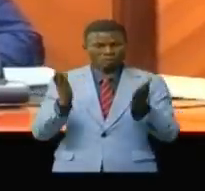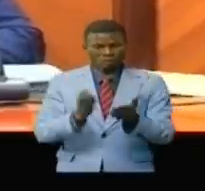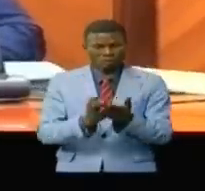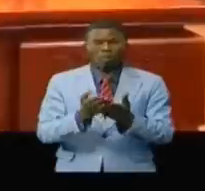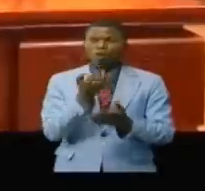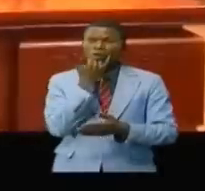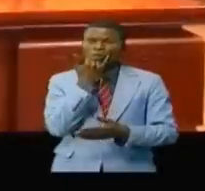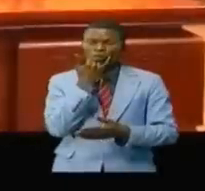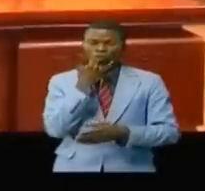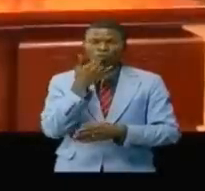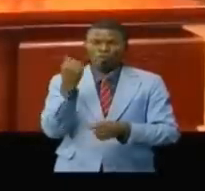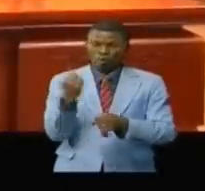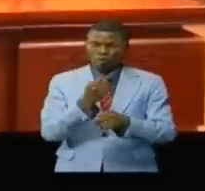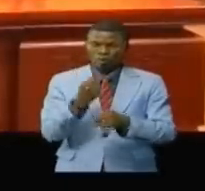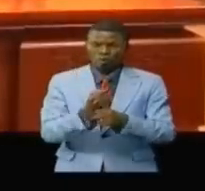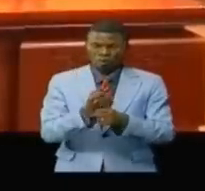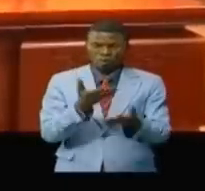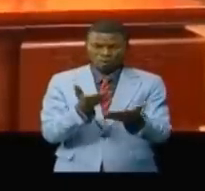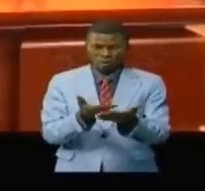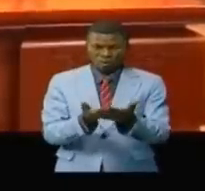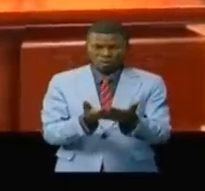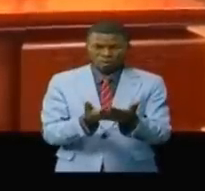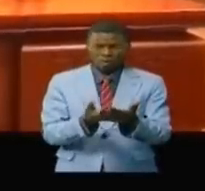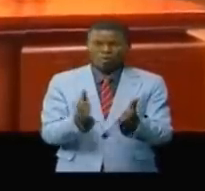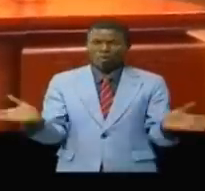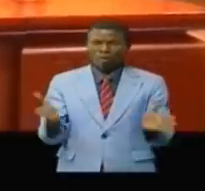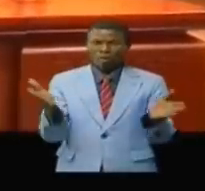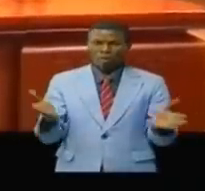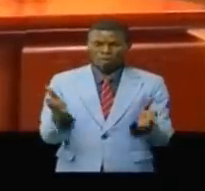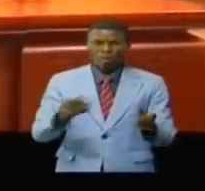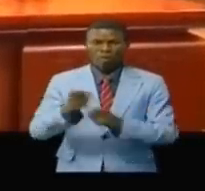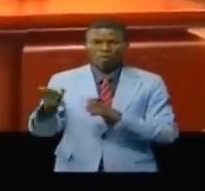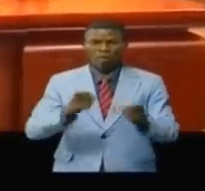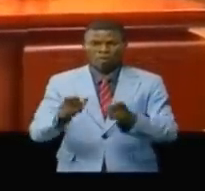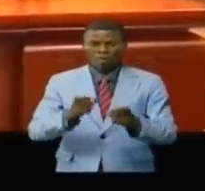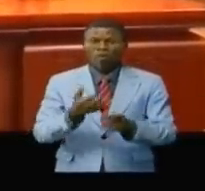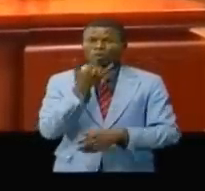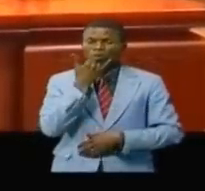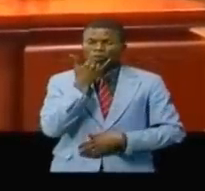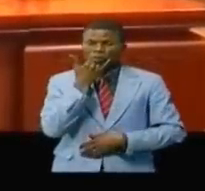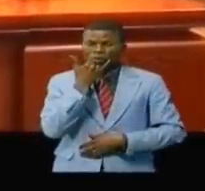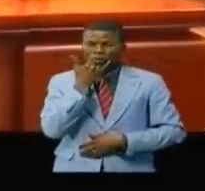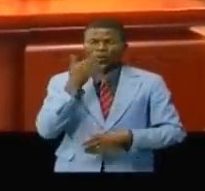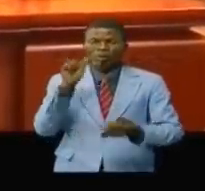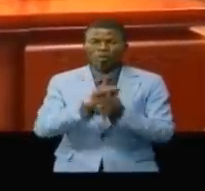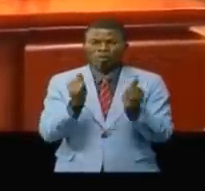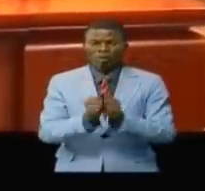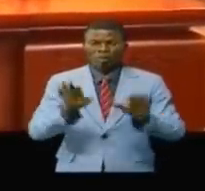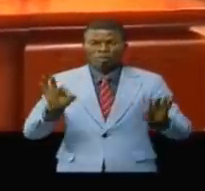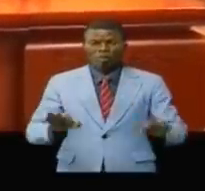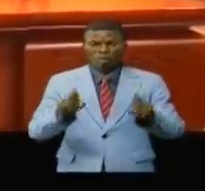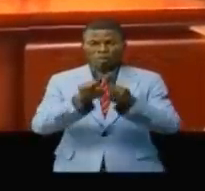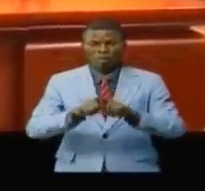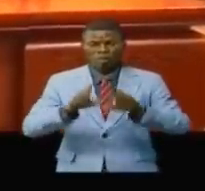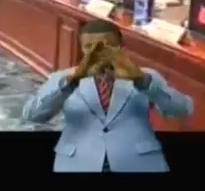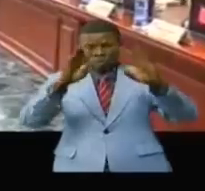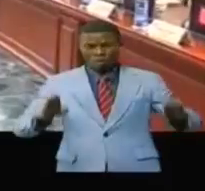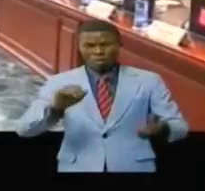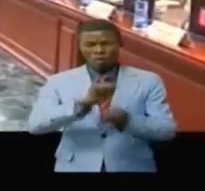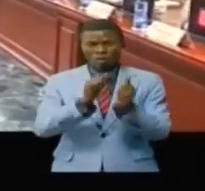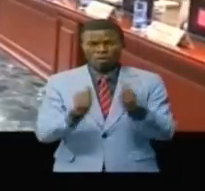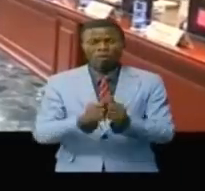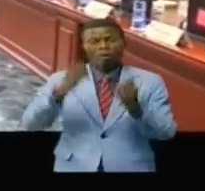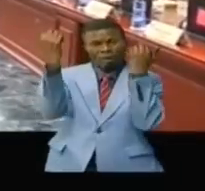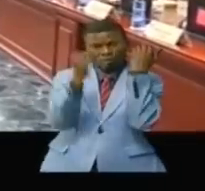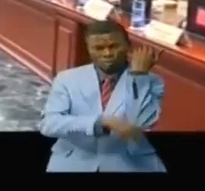fautes commises dans l'exercice de leurs fonctions. Les renforcements du régime des infractions en matière foncière et immobilière et du volume des